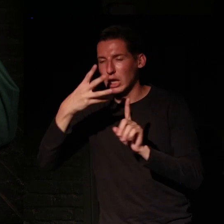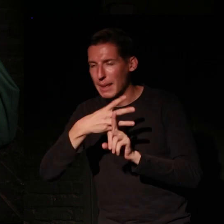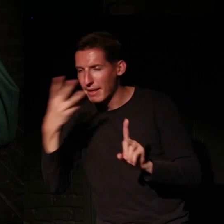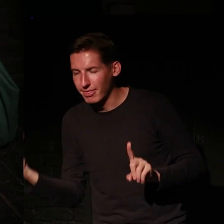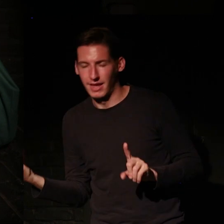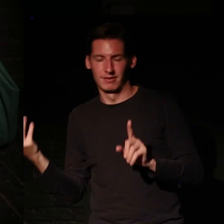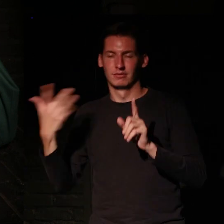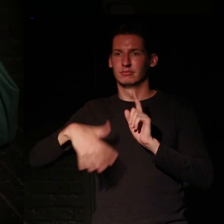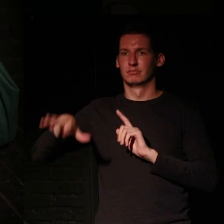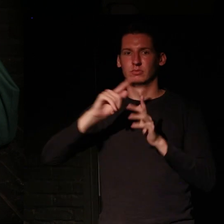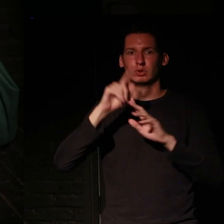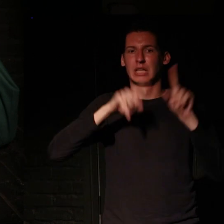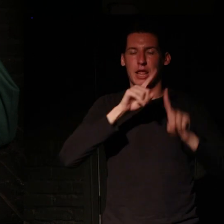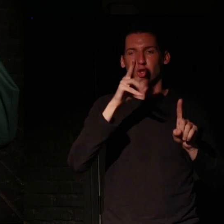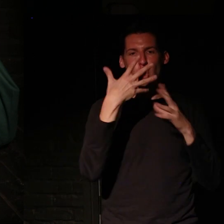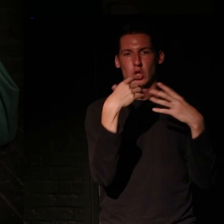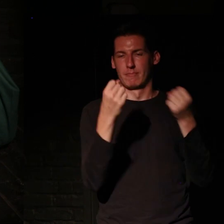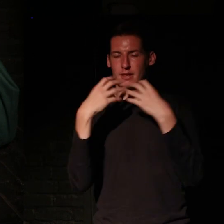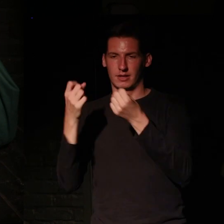nieheteronormatywnych, tak? To